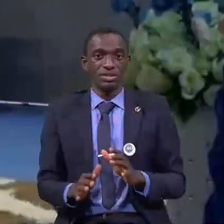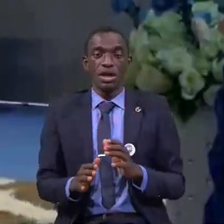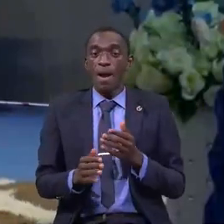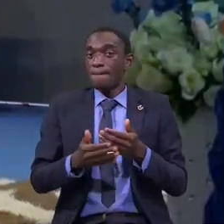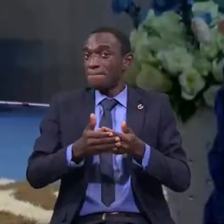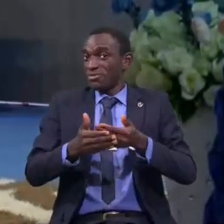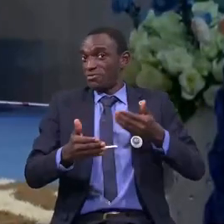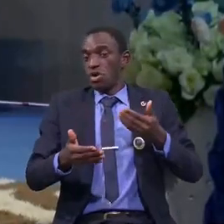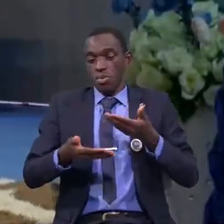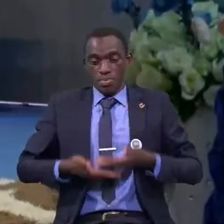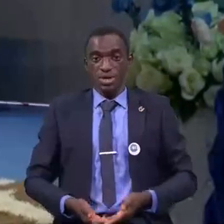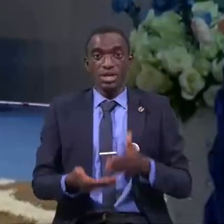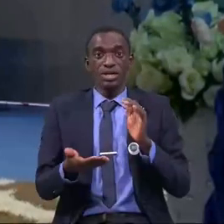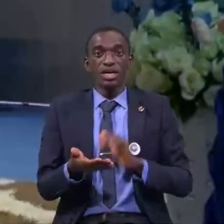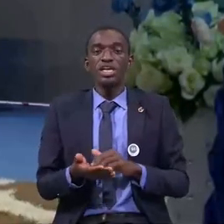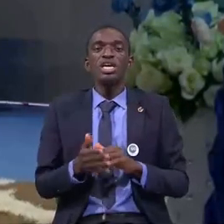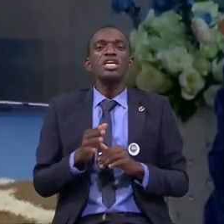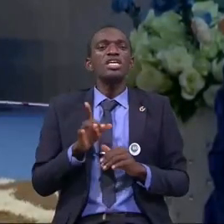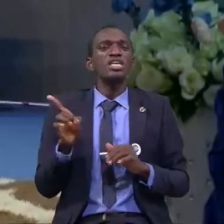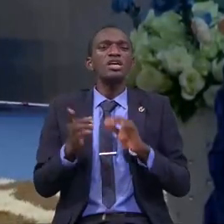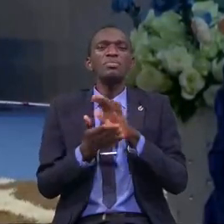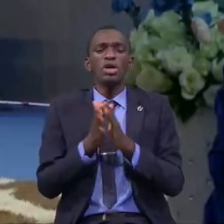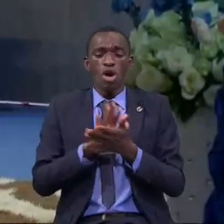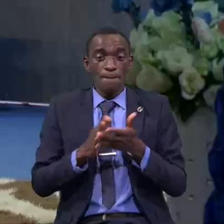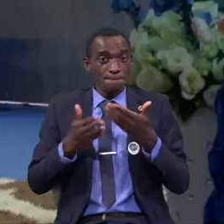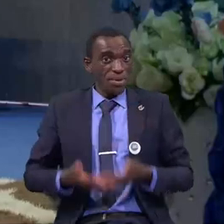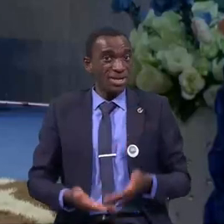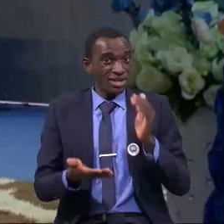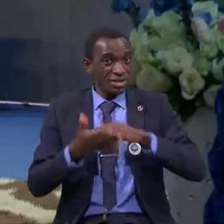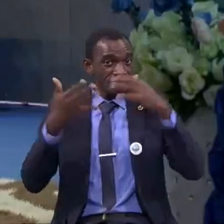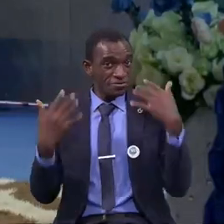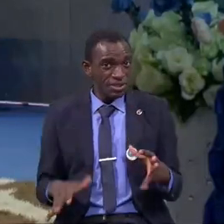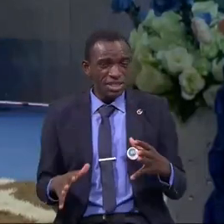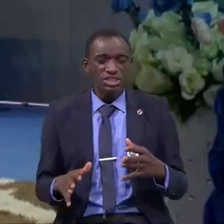Avant de naître de nouveau, je ne connaissais pas les chants. Je suis né de nouveau.